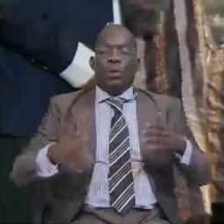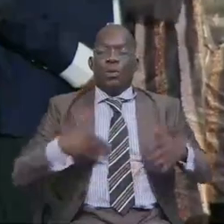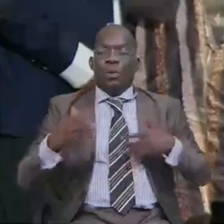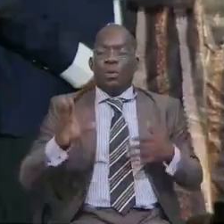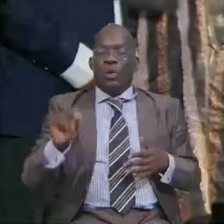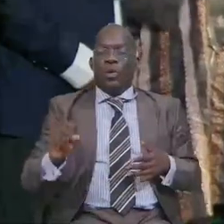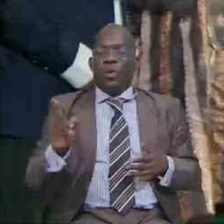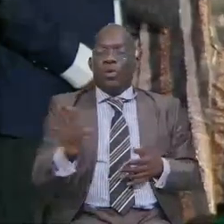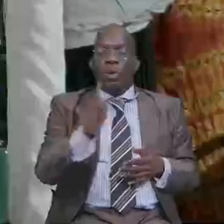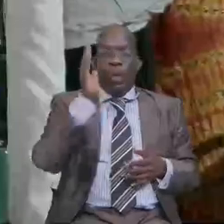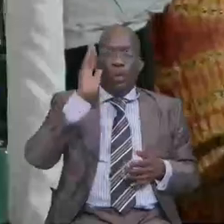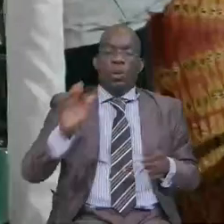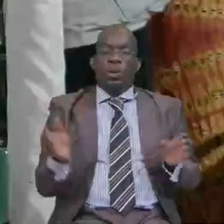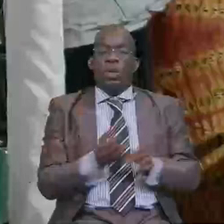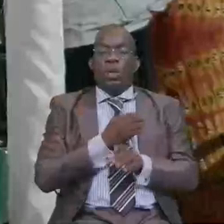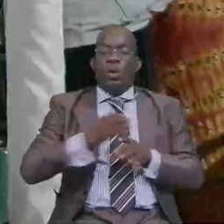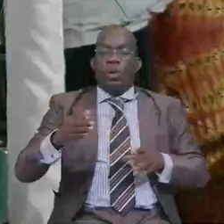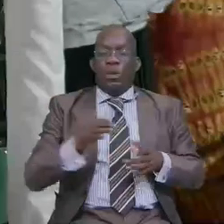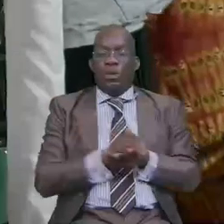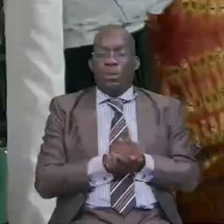Personne n'ôte notre joie.